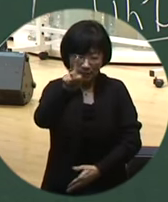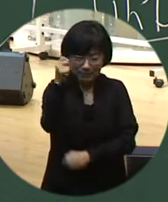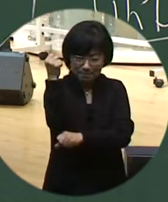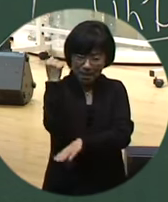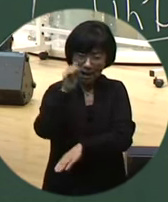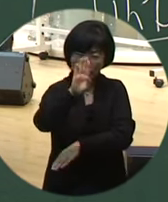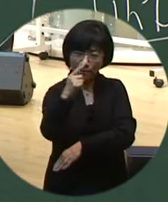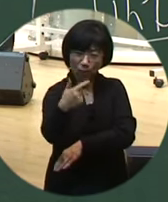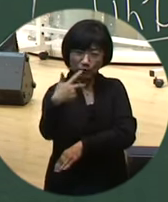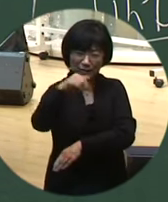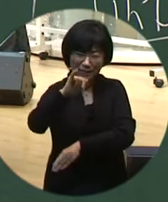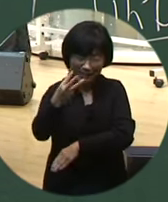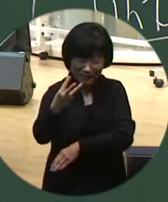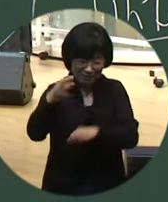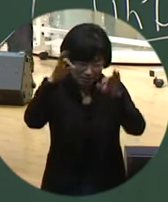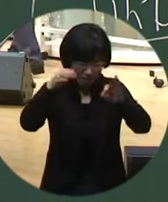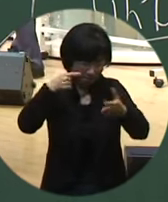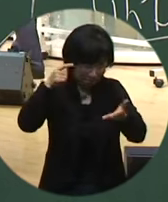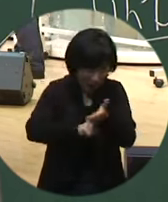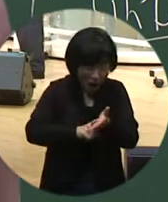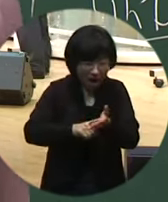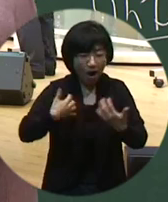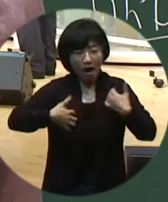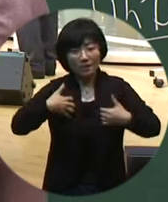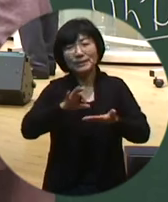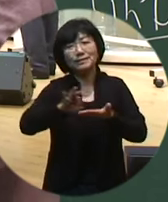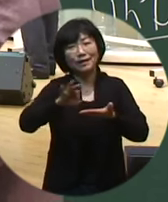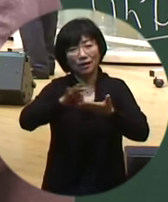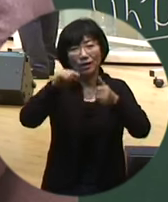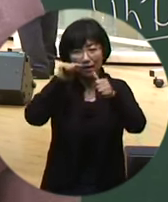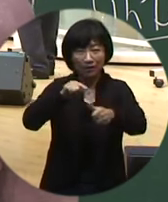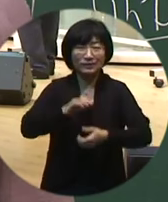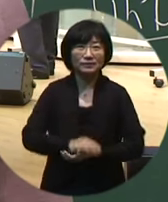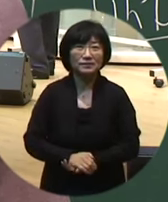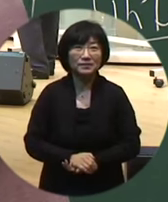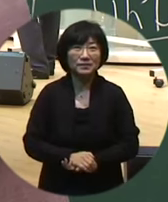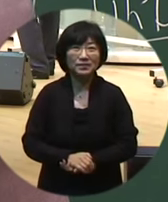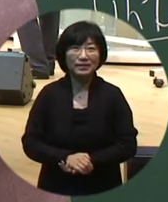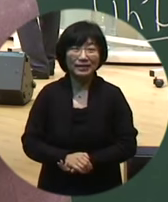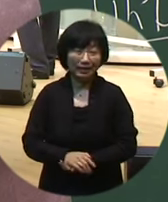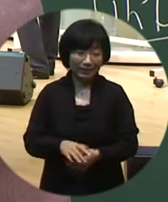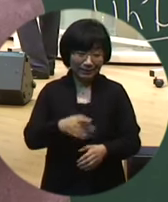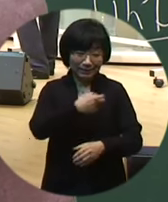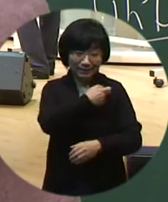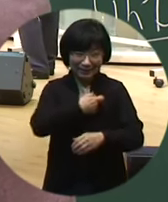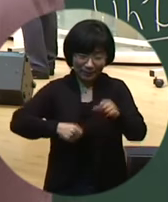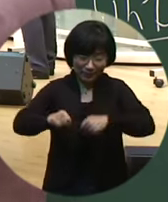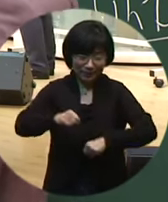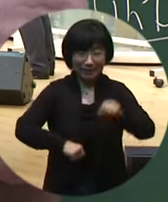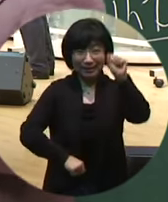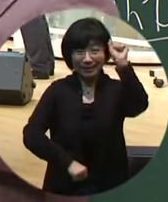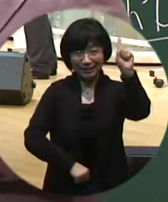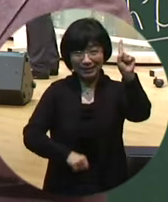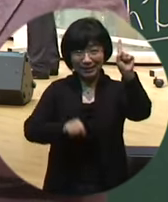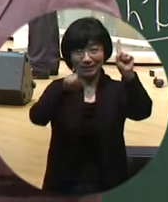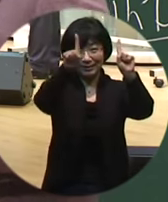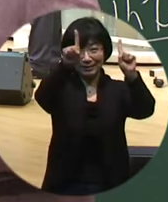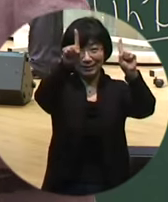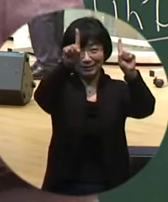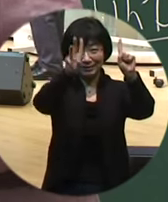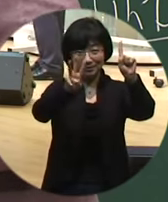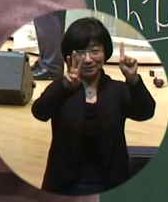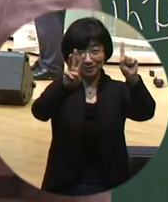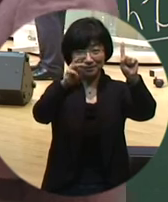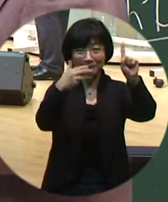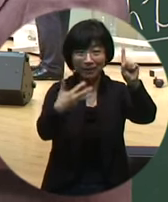discover the 21 essences that are inside of Christ and enjoy that correctly. 그게 이제 사도행전 1장 1절 3절 8절인데요. In other words, that's Acts 1,